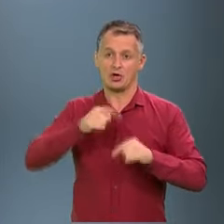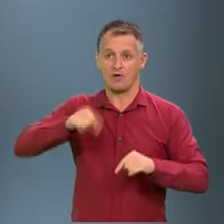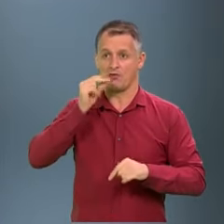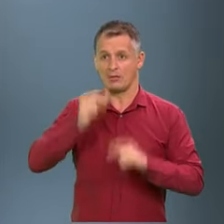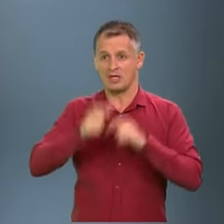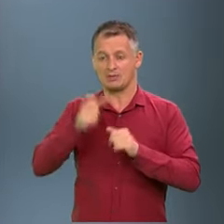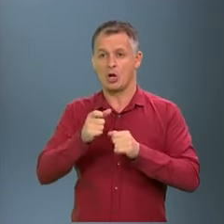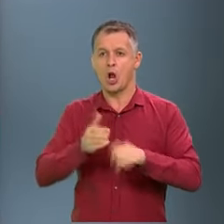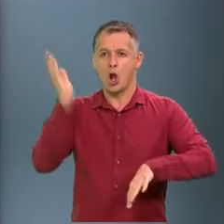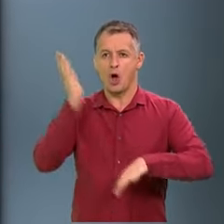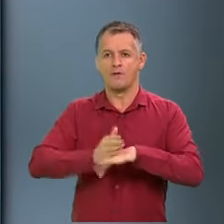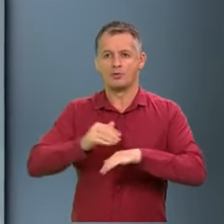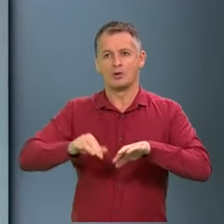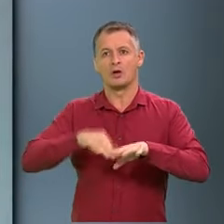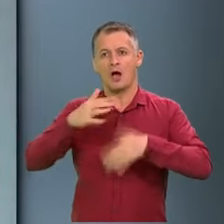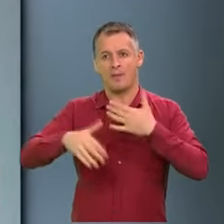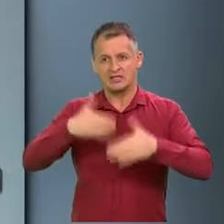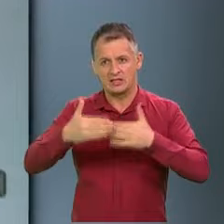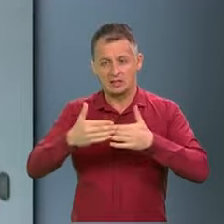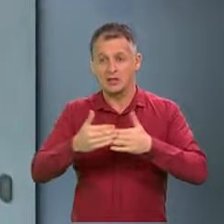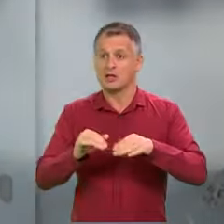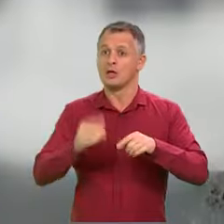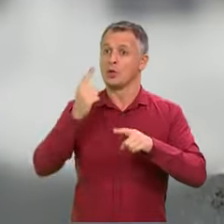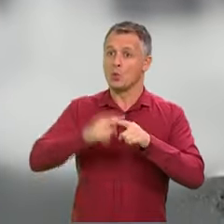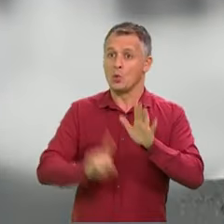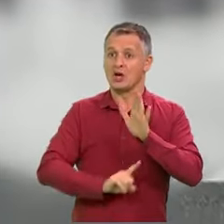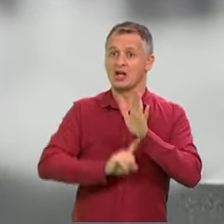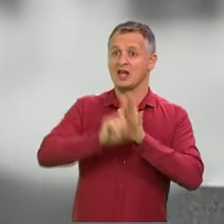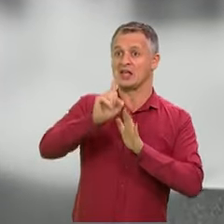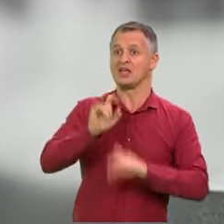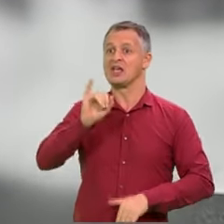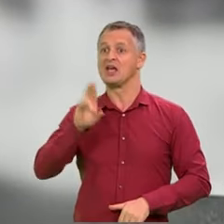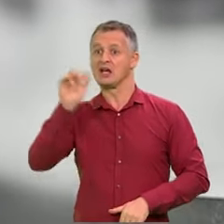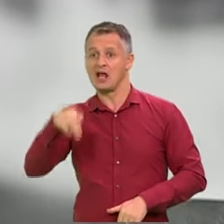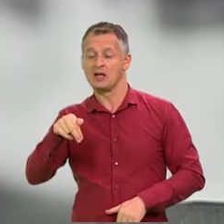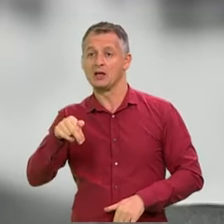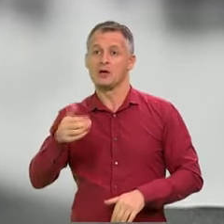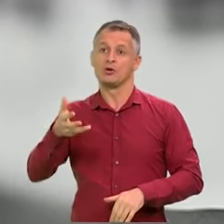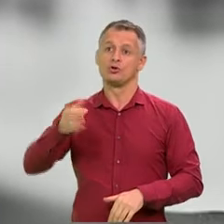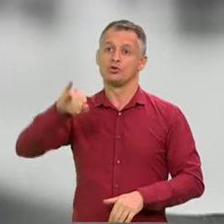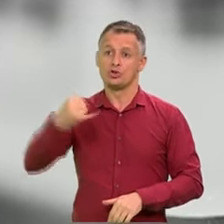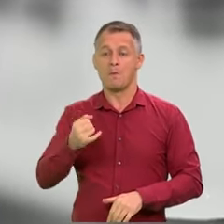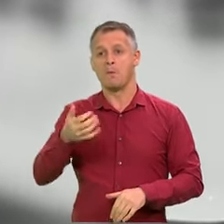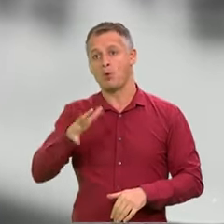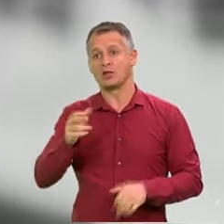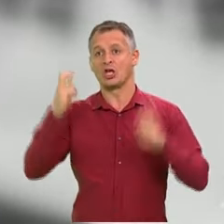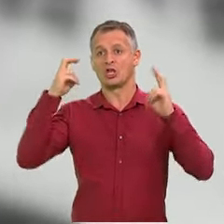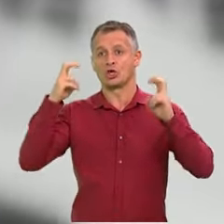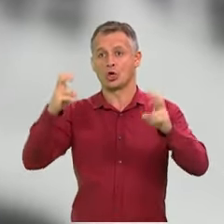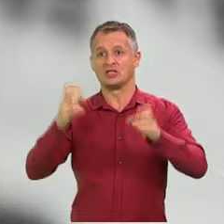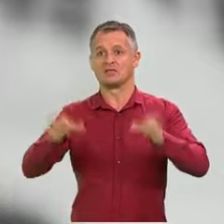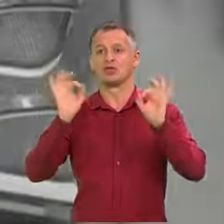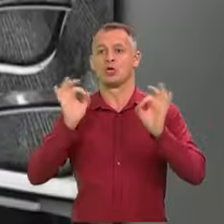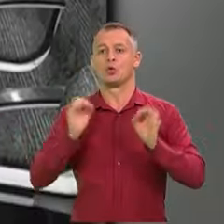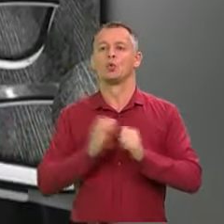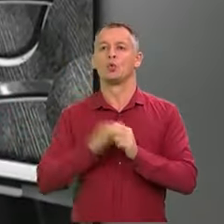lovire combinată, adică cu rachetele iraniene, eventual drone, dar mai ales cu